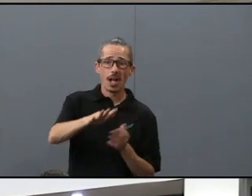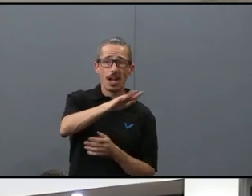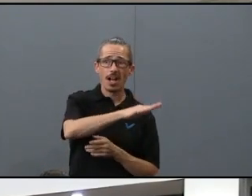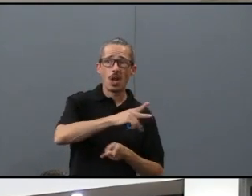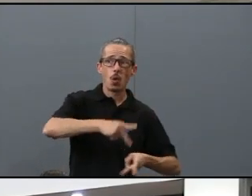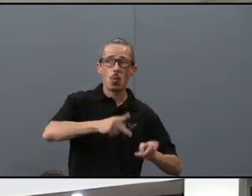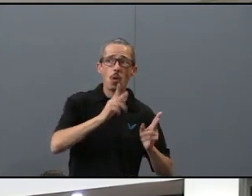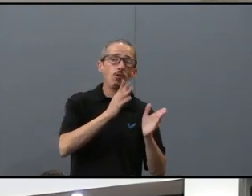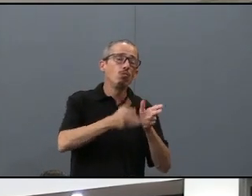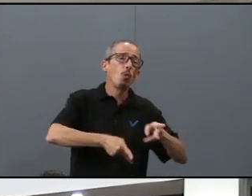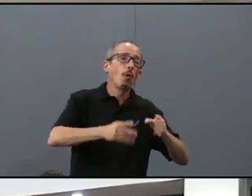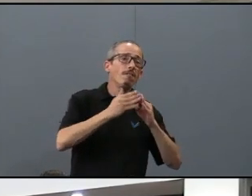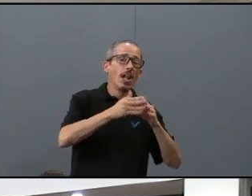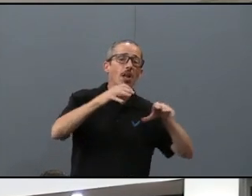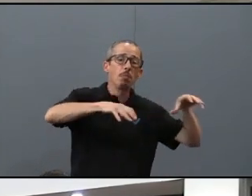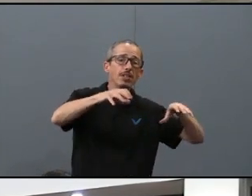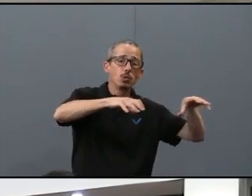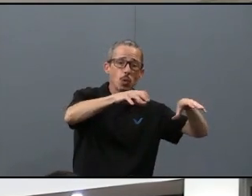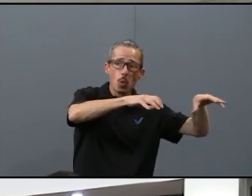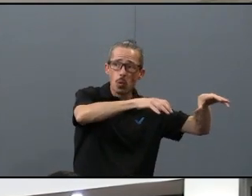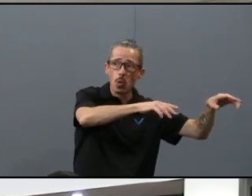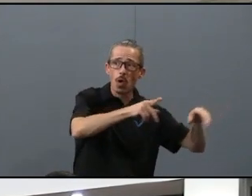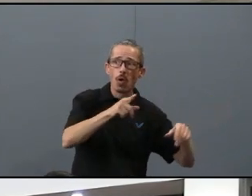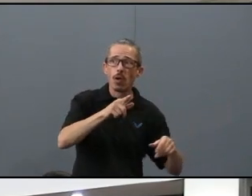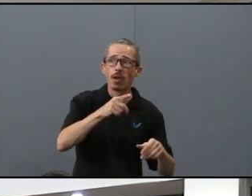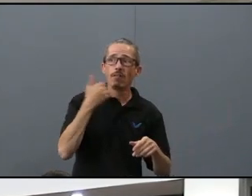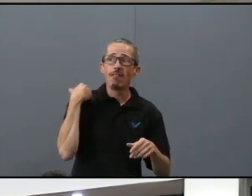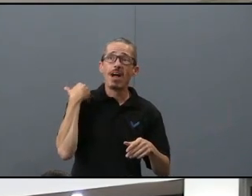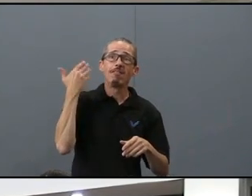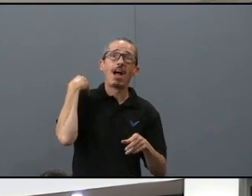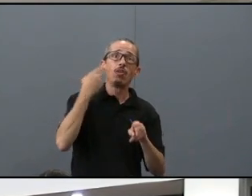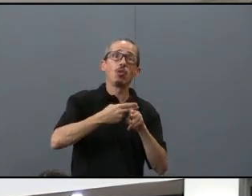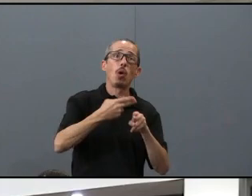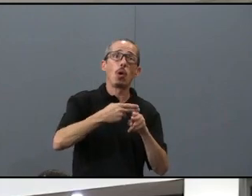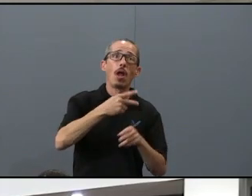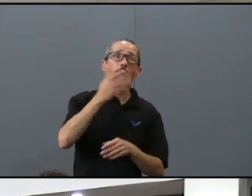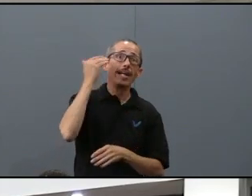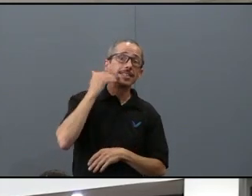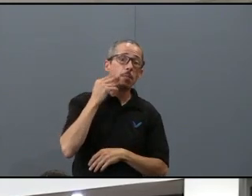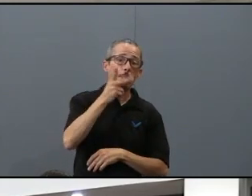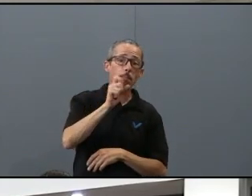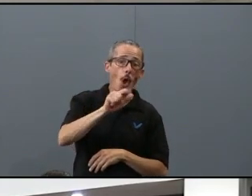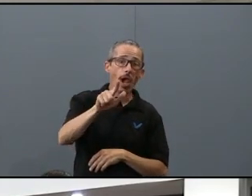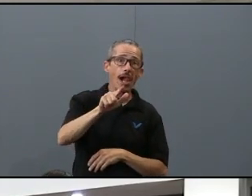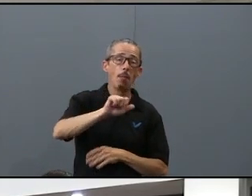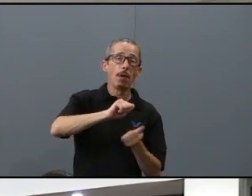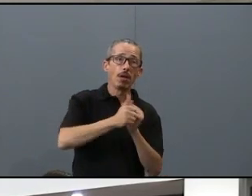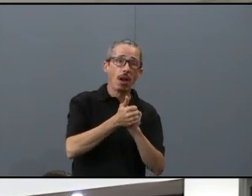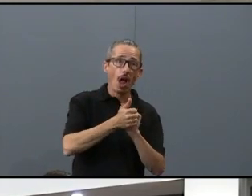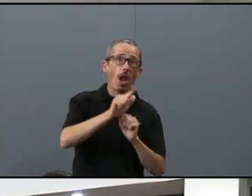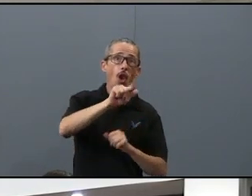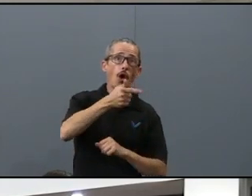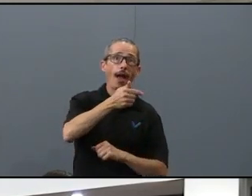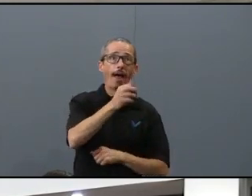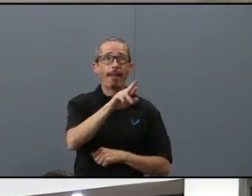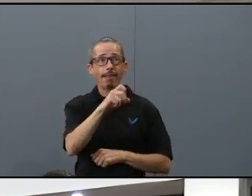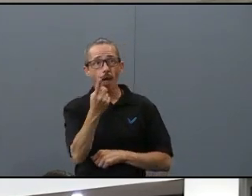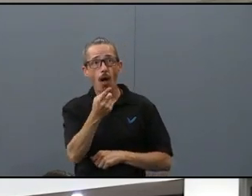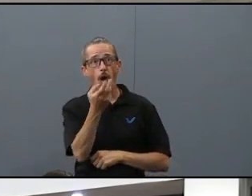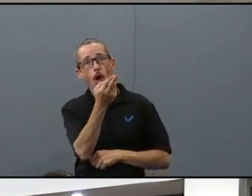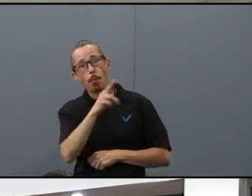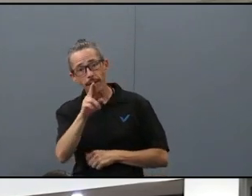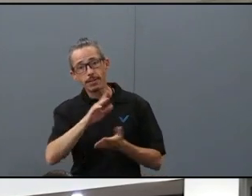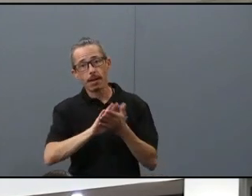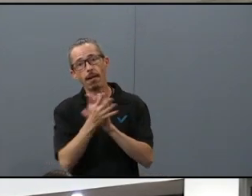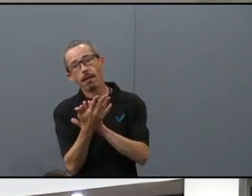rurale j'ai bien aimé qu'on a gardé le nom de Le Gardeur parce que quand je arrivé ça s'appelait saint-p hermite ça changé pour Le Gardeur pentini pu on